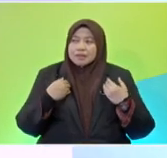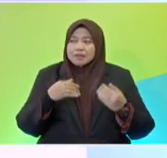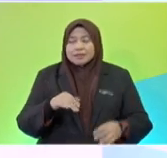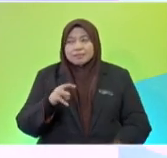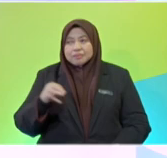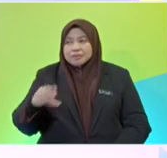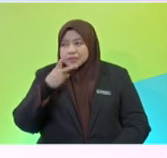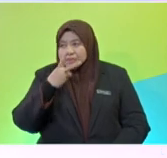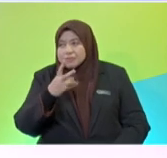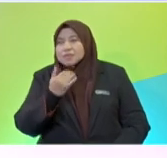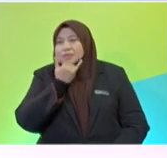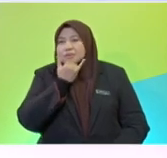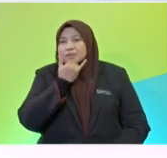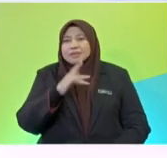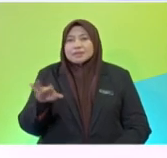Google